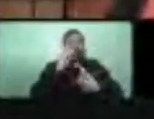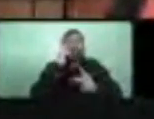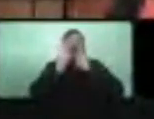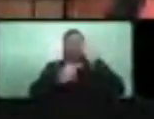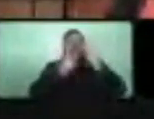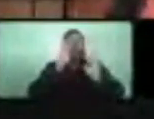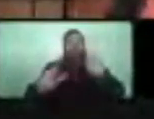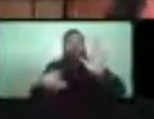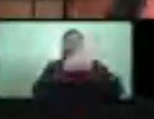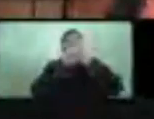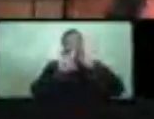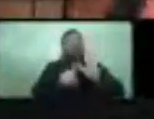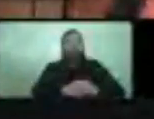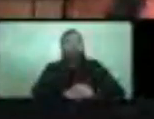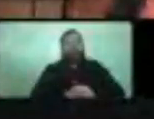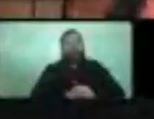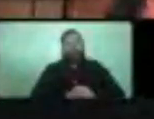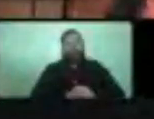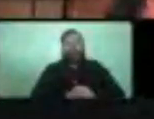mmoja wetu ataweza